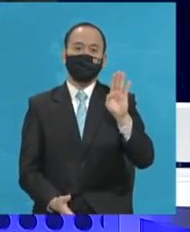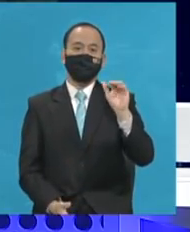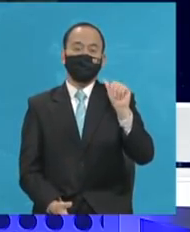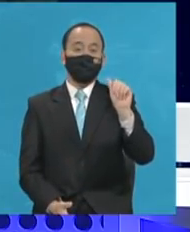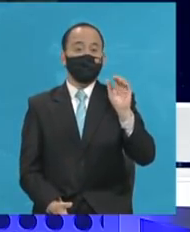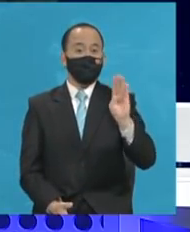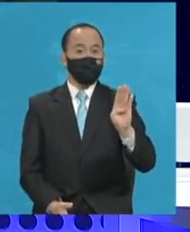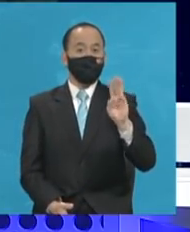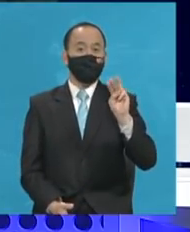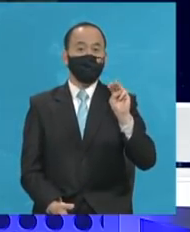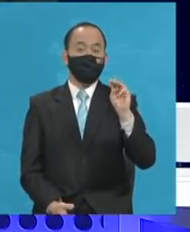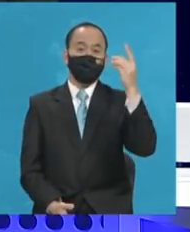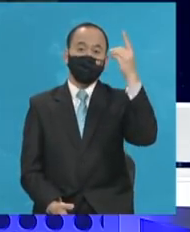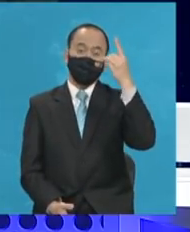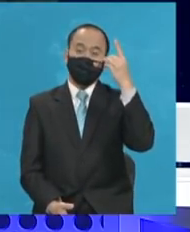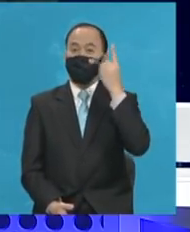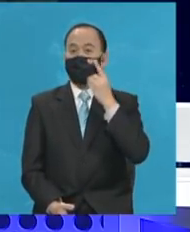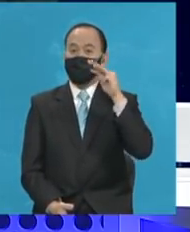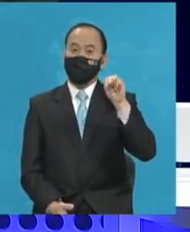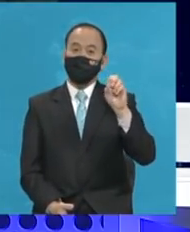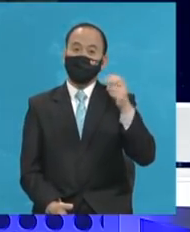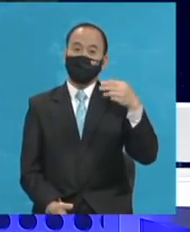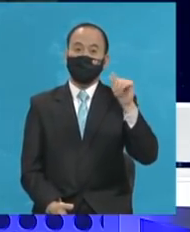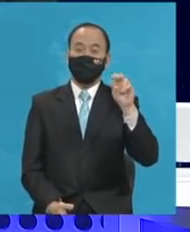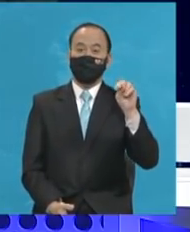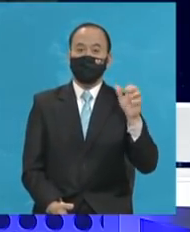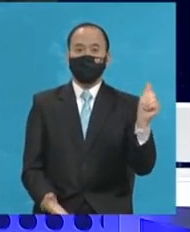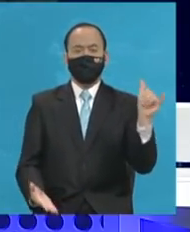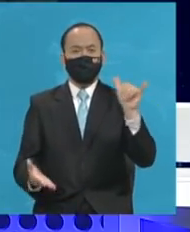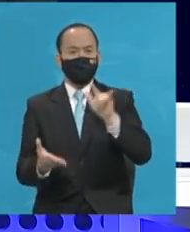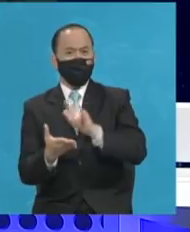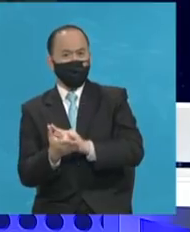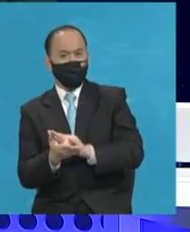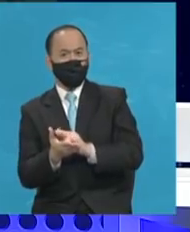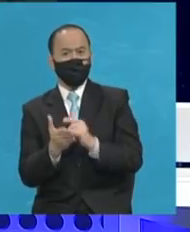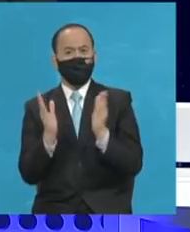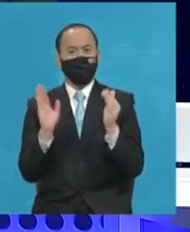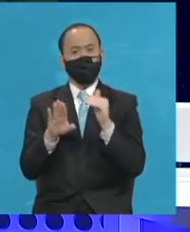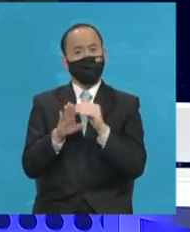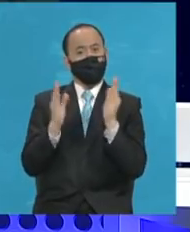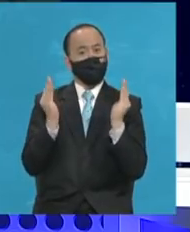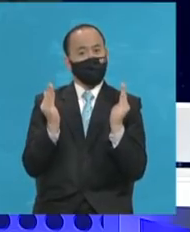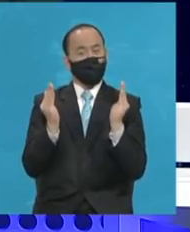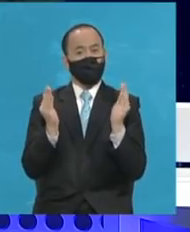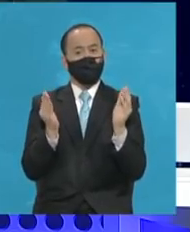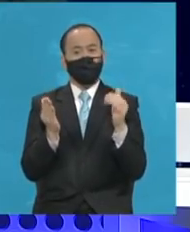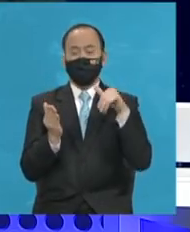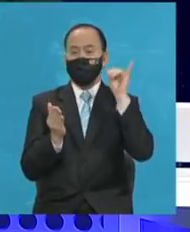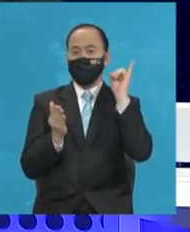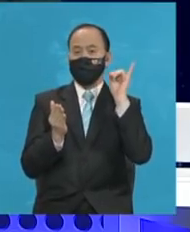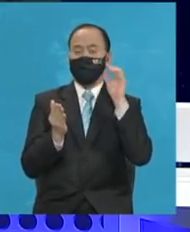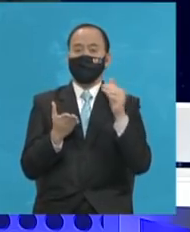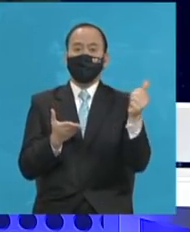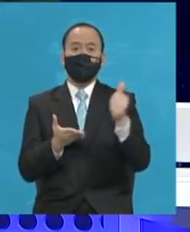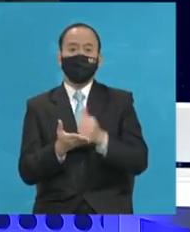dateng Sri Muhyiddin Al Abidin seekor rombongan tiba di negara ini semalam berangkat ke lapangan terbang antarbangsa